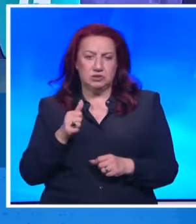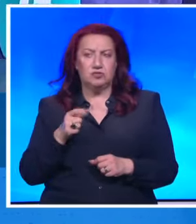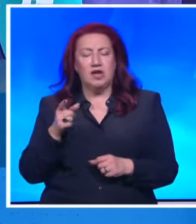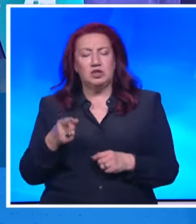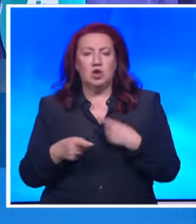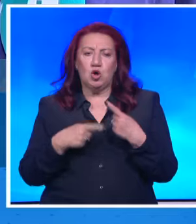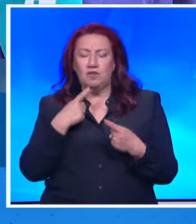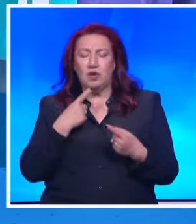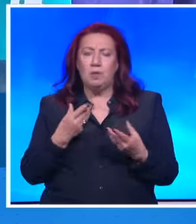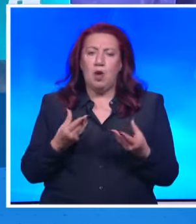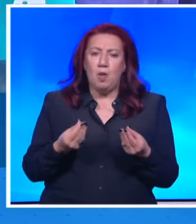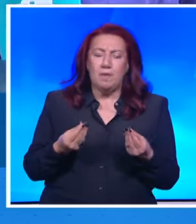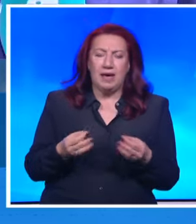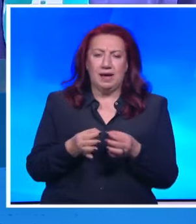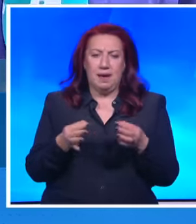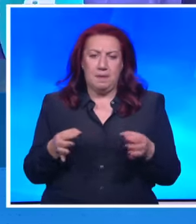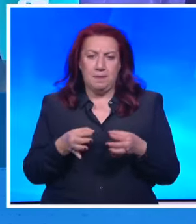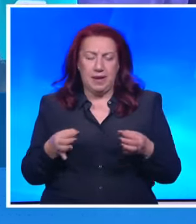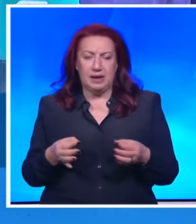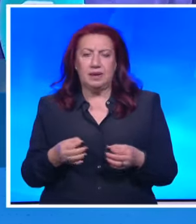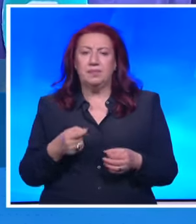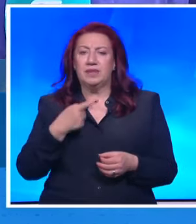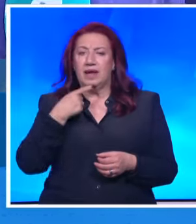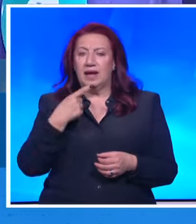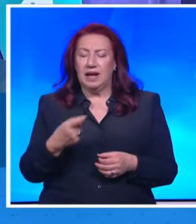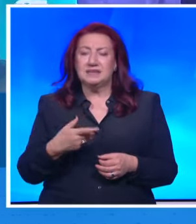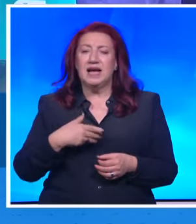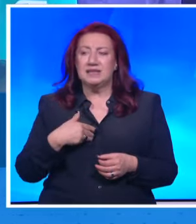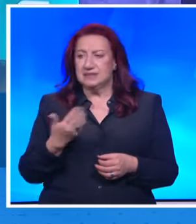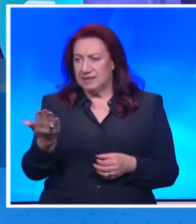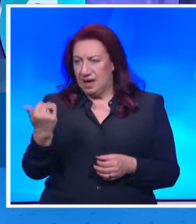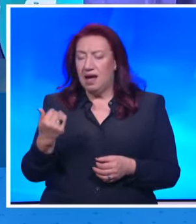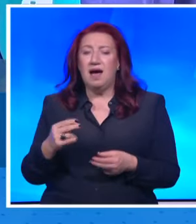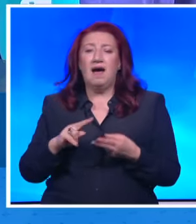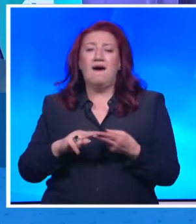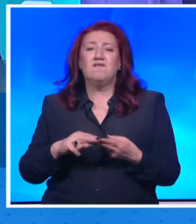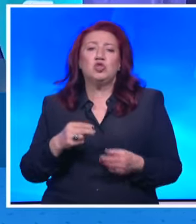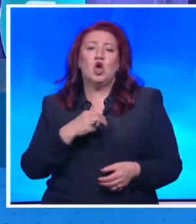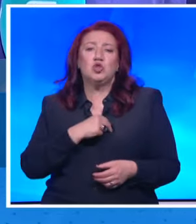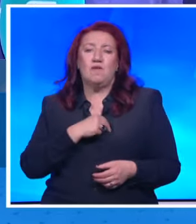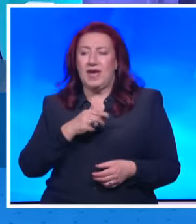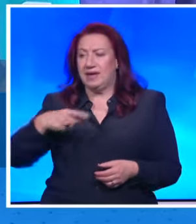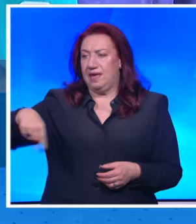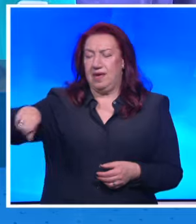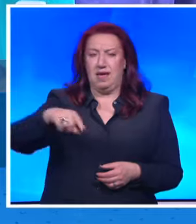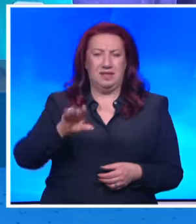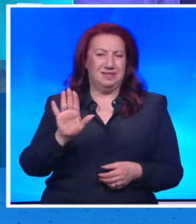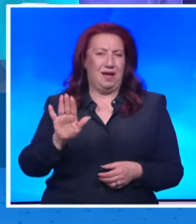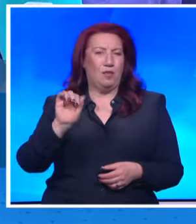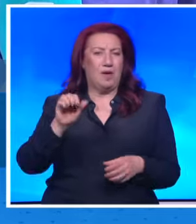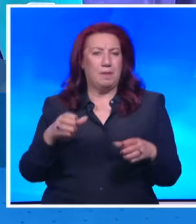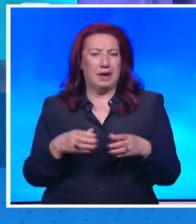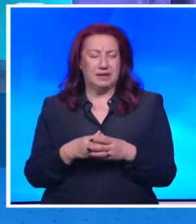по-мека партийна мярка и каза, че ще поиска вот на доверие от своите съпартийци. Продължаваме промяната, пък